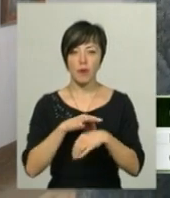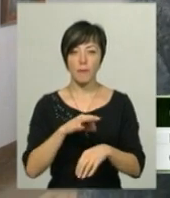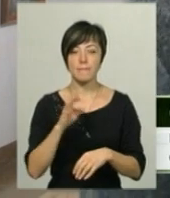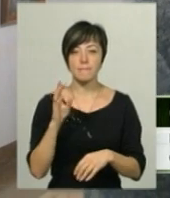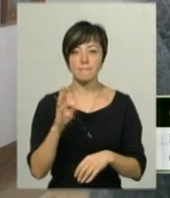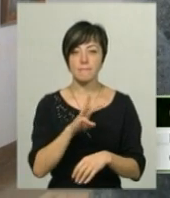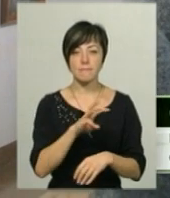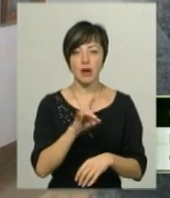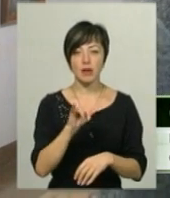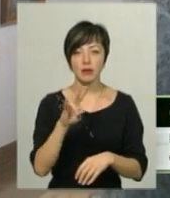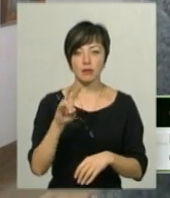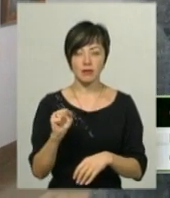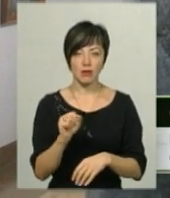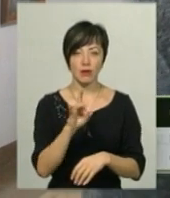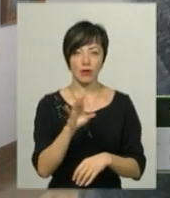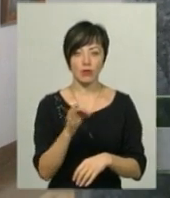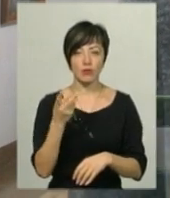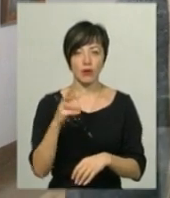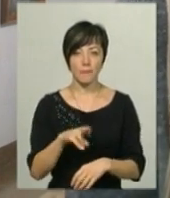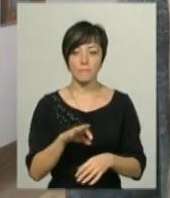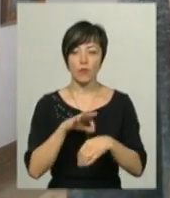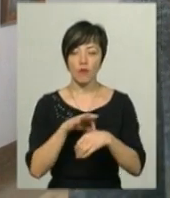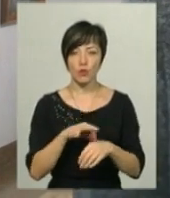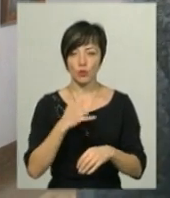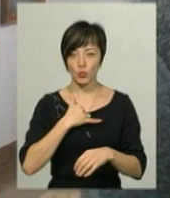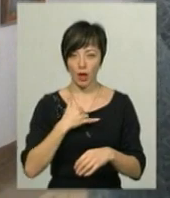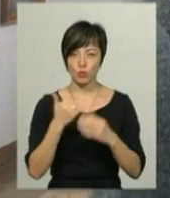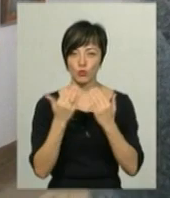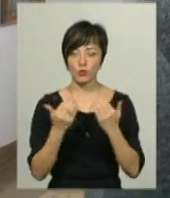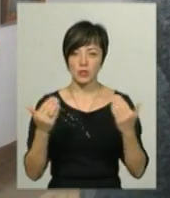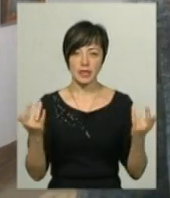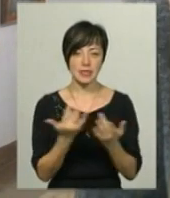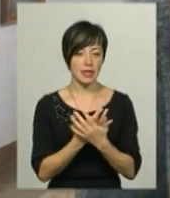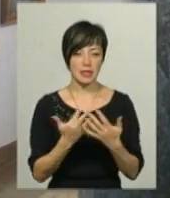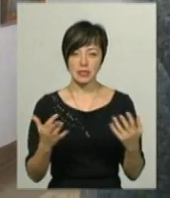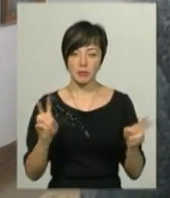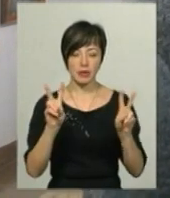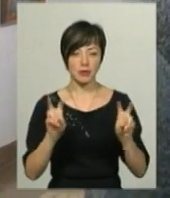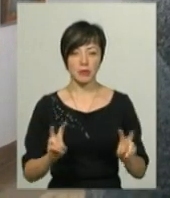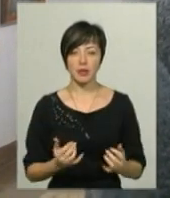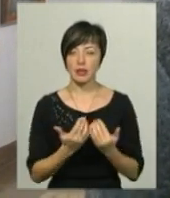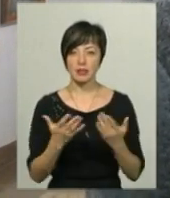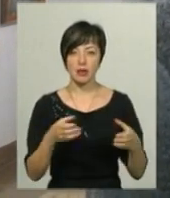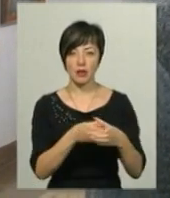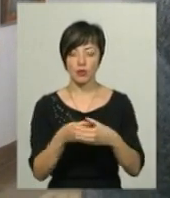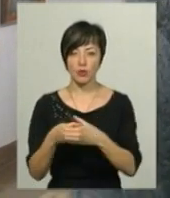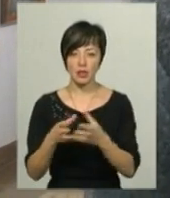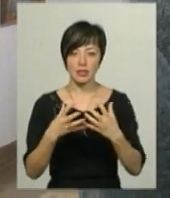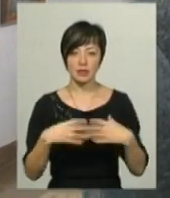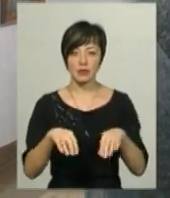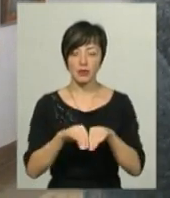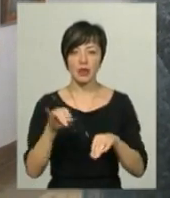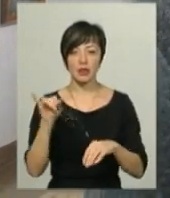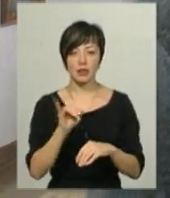Роля, які вже неодноразово проводяться у стінах нашого музею за різними тематиками для різної категорії і сім'ї,